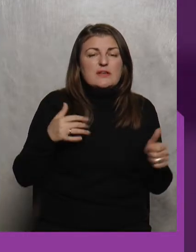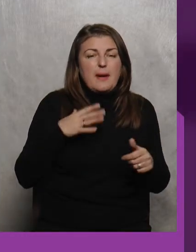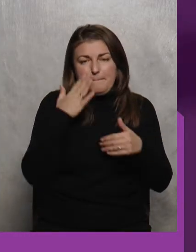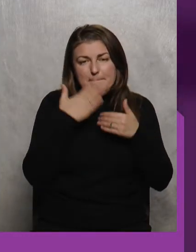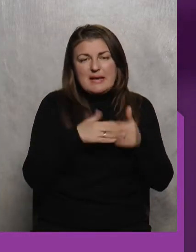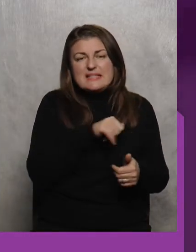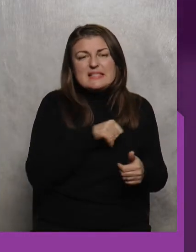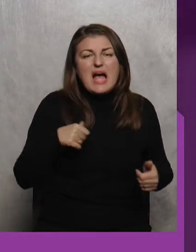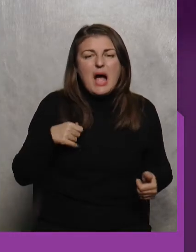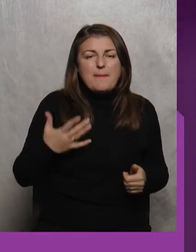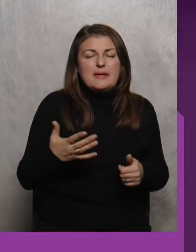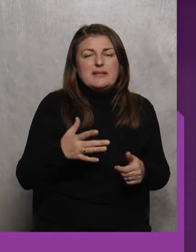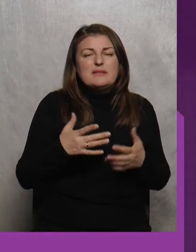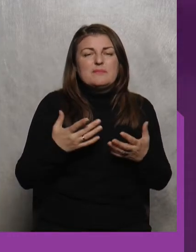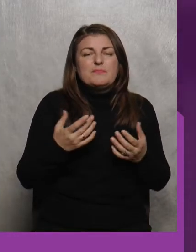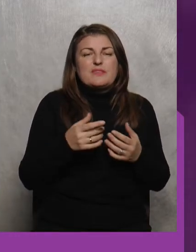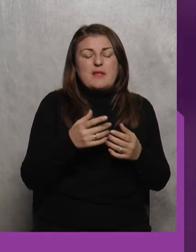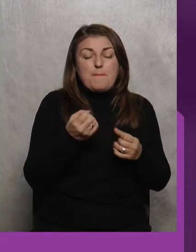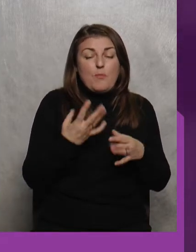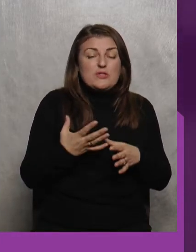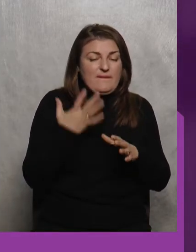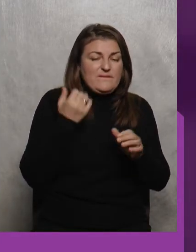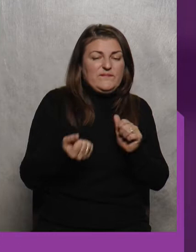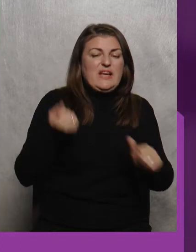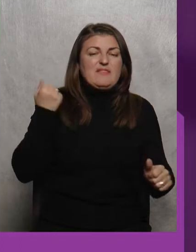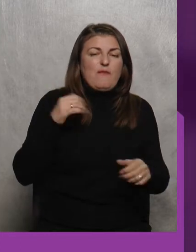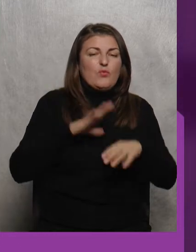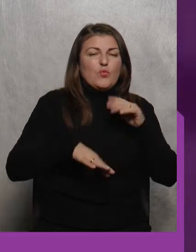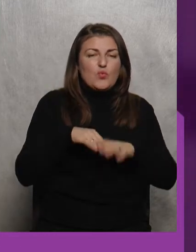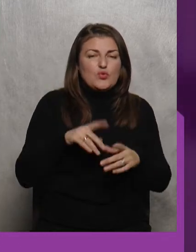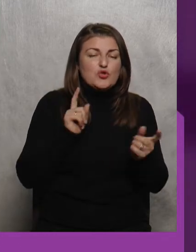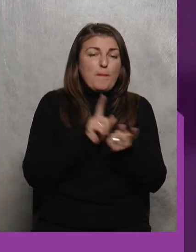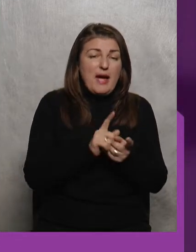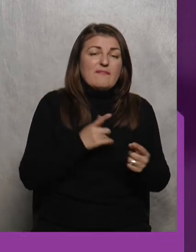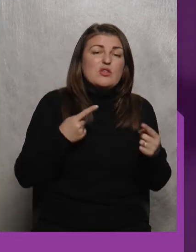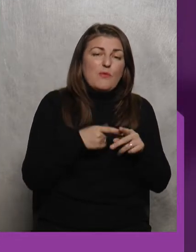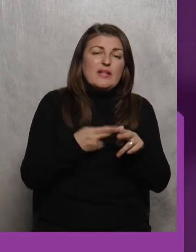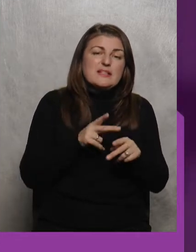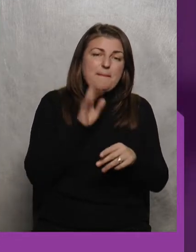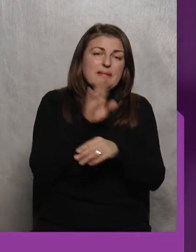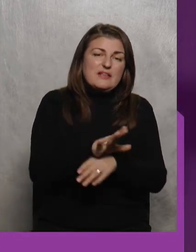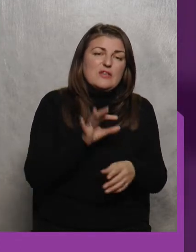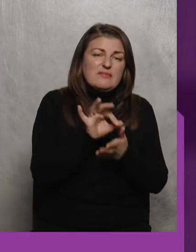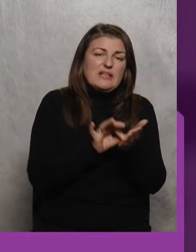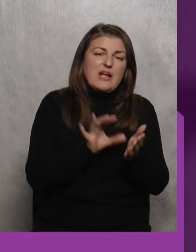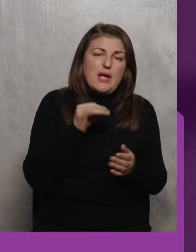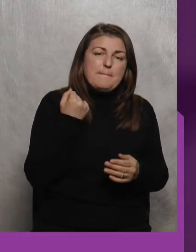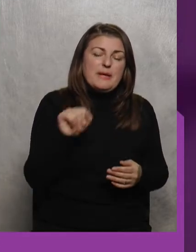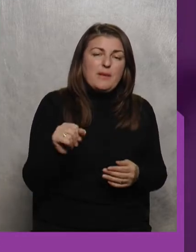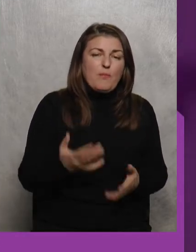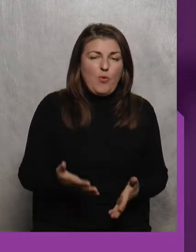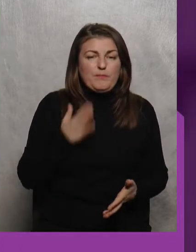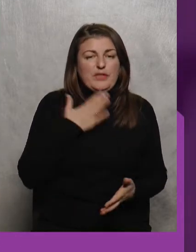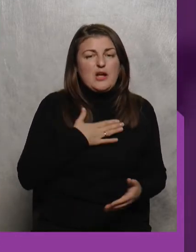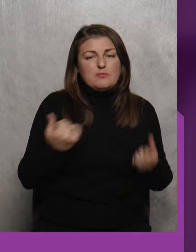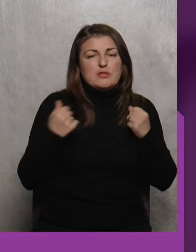перед самим, просто вирвав руку суперник, і відповідно на це призначається відразу і перемога нашому спортсмену.